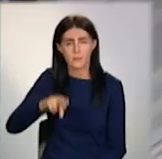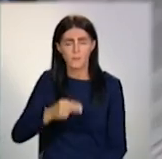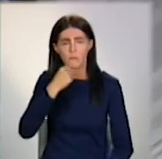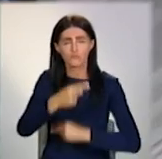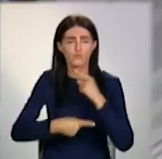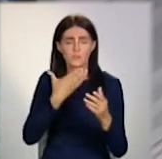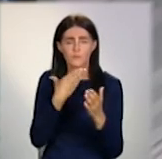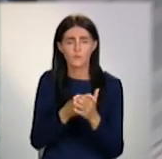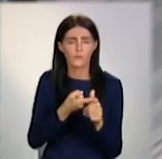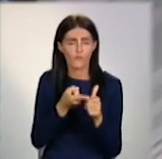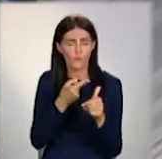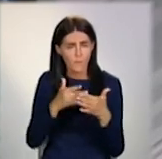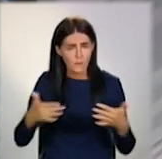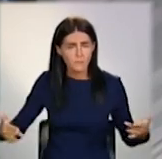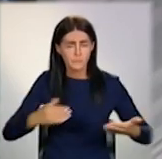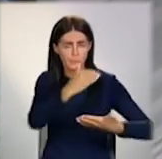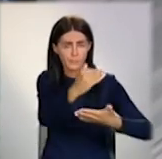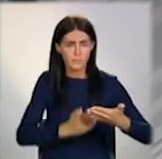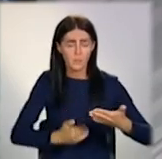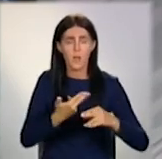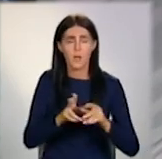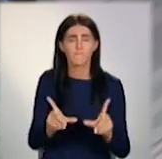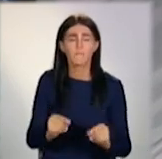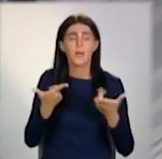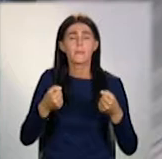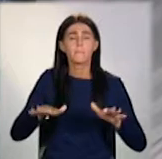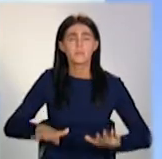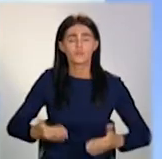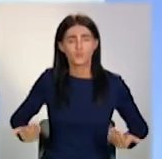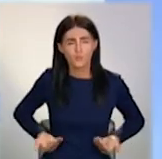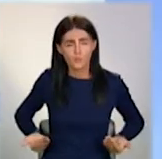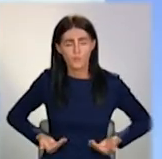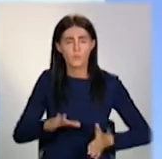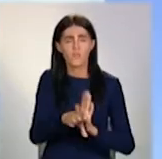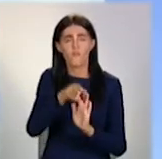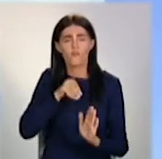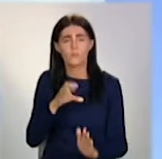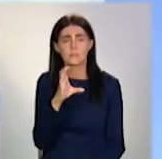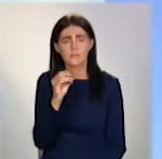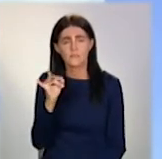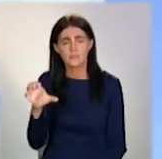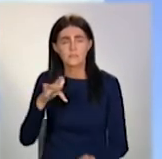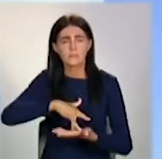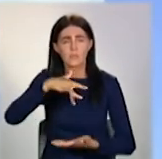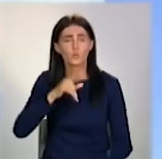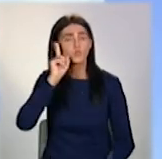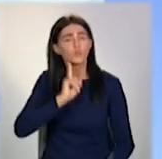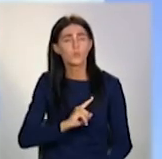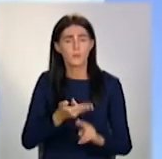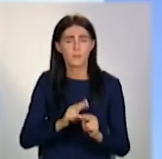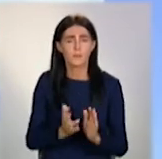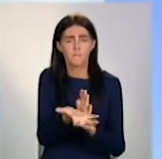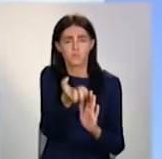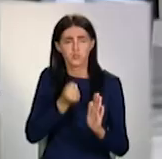свої персональні дані, місто проживання, вибрати сервіси, центр, в якому він хоче отримати